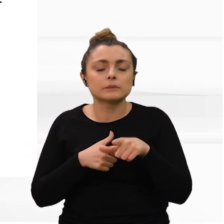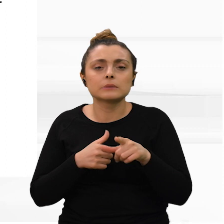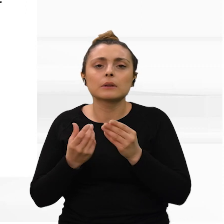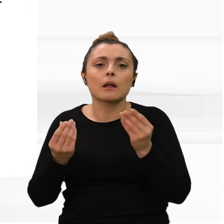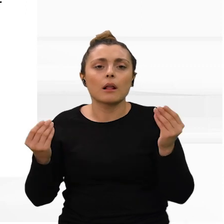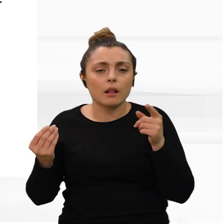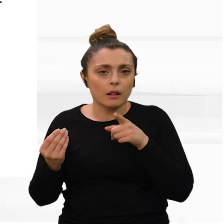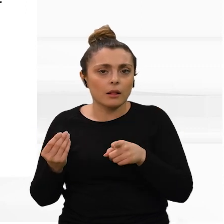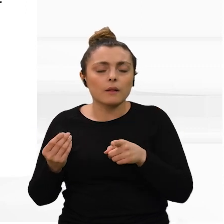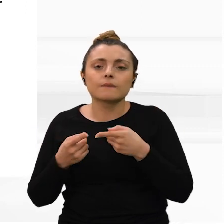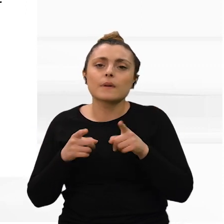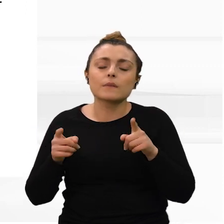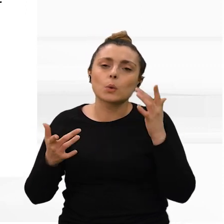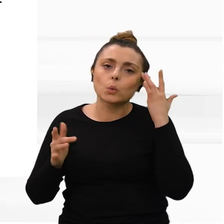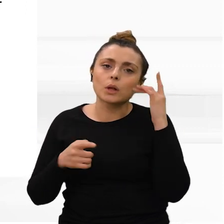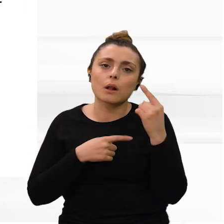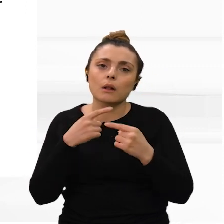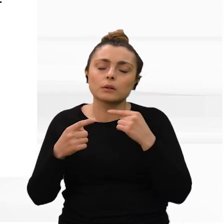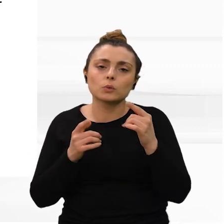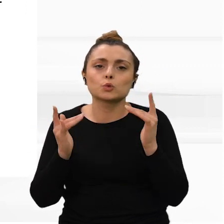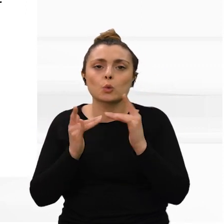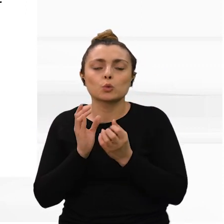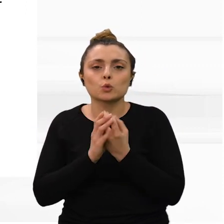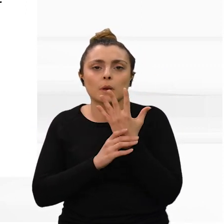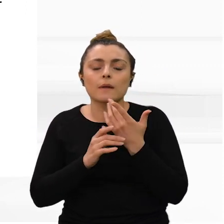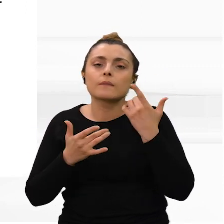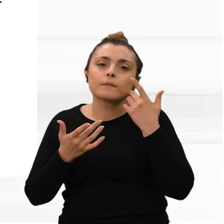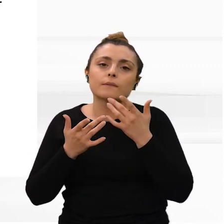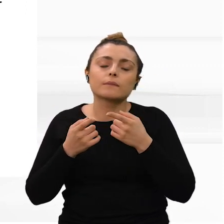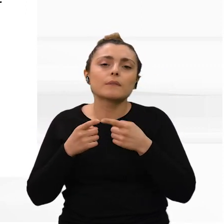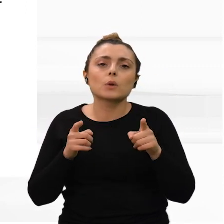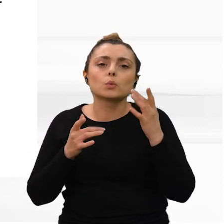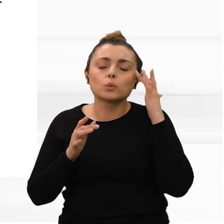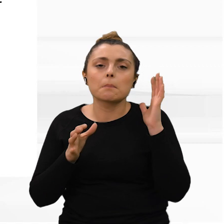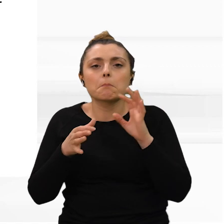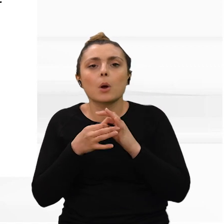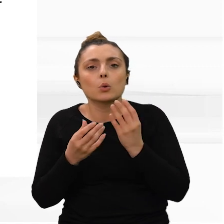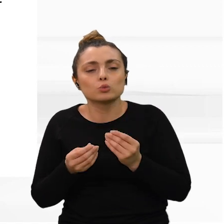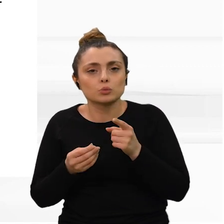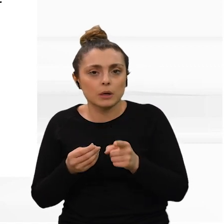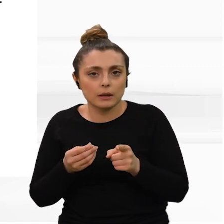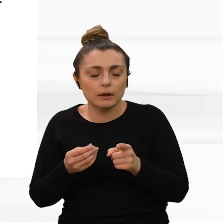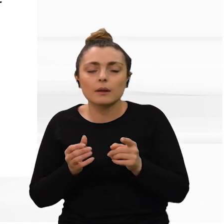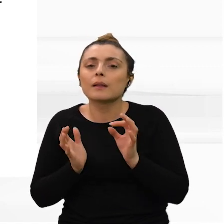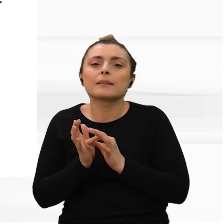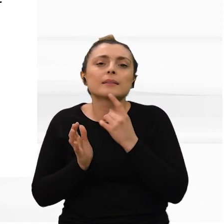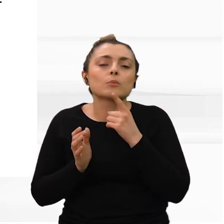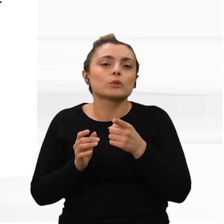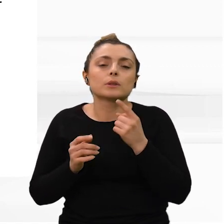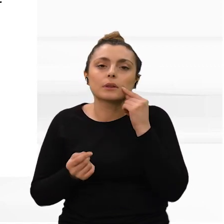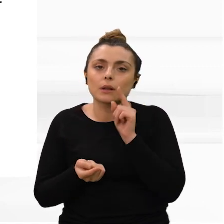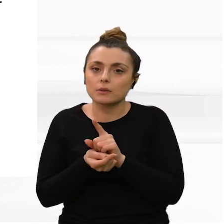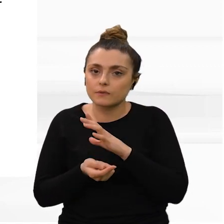yani genellikle farklı kültürler arasında köprü kurmak farklı kültürler arasında bağ oluşturmak Bakın arkadaşlar